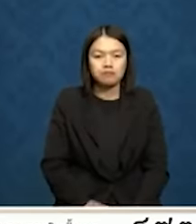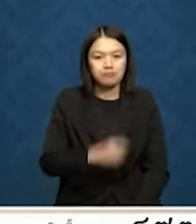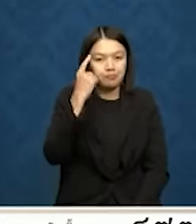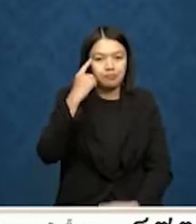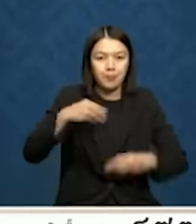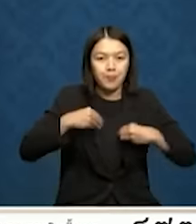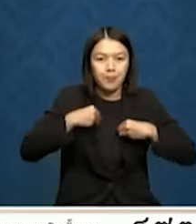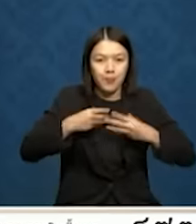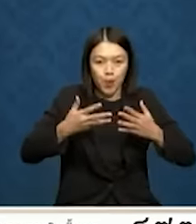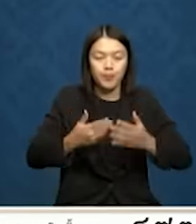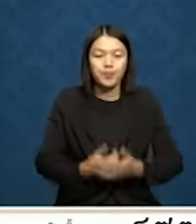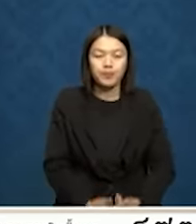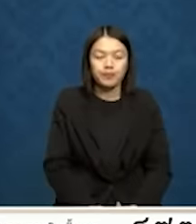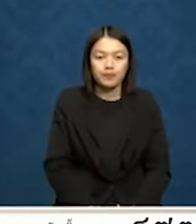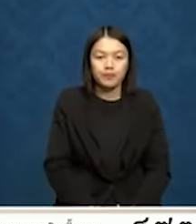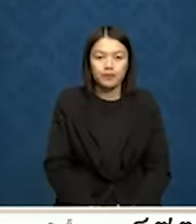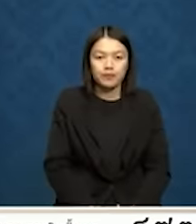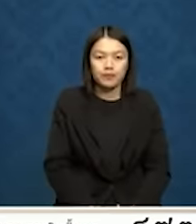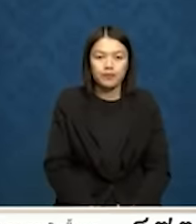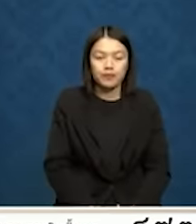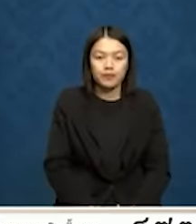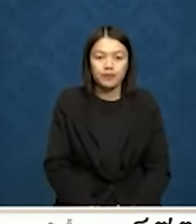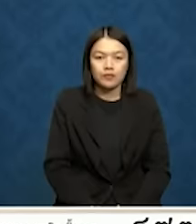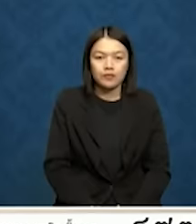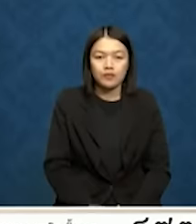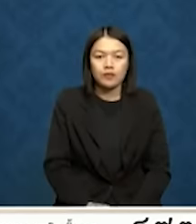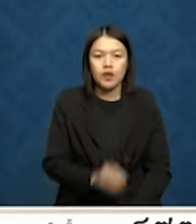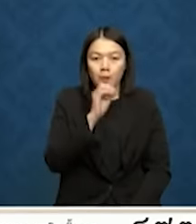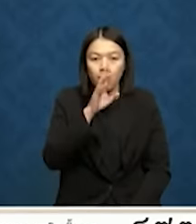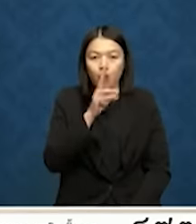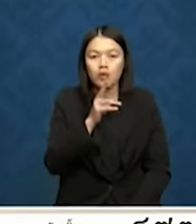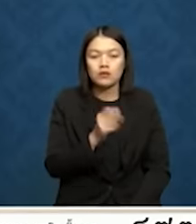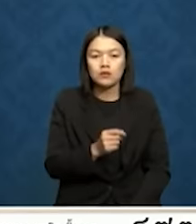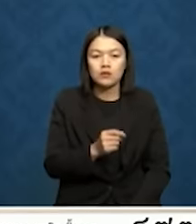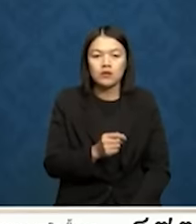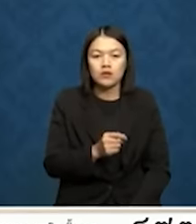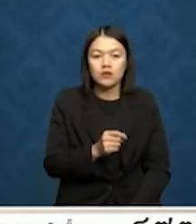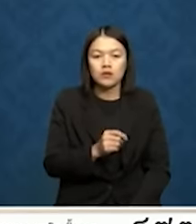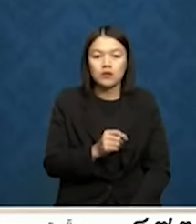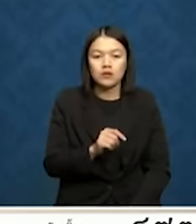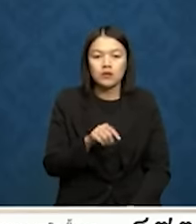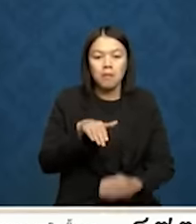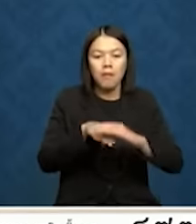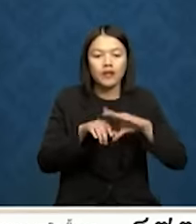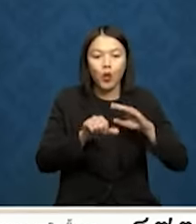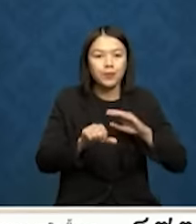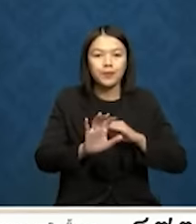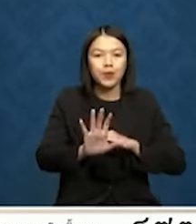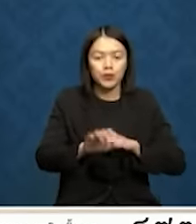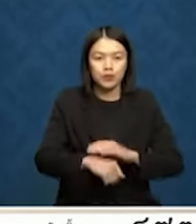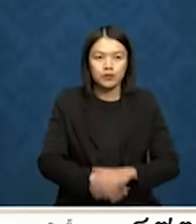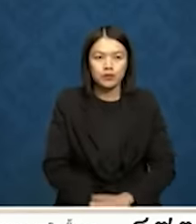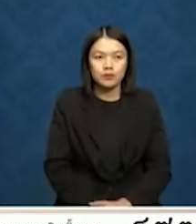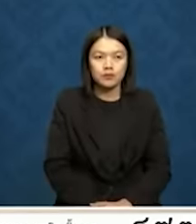นะครับไม่เห็นชอบก็ท่านขานว่าไม่เห็นชอบต้องการชื่อครับไม่ต้องไปกดบัตรไม่ต้องไป